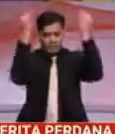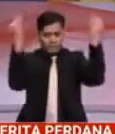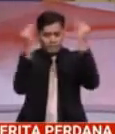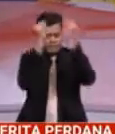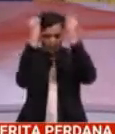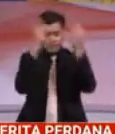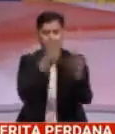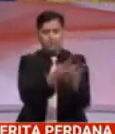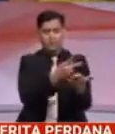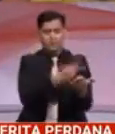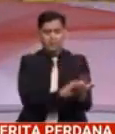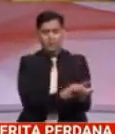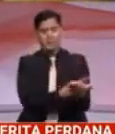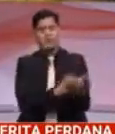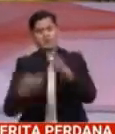di Universiti putterra Malaysia